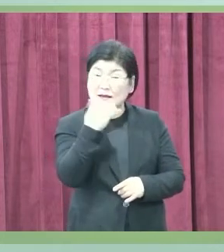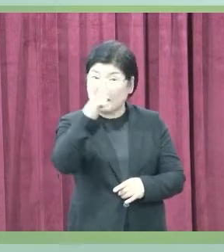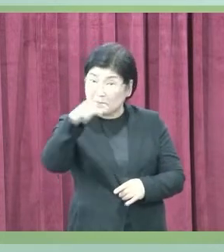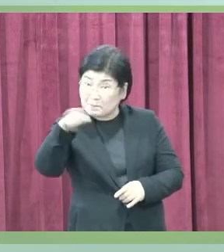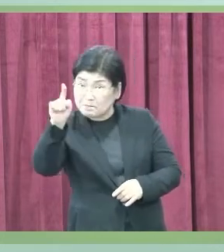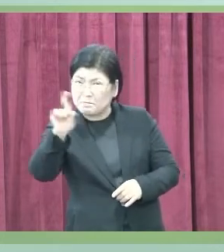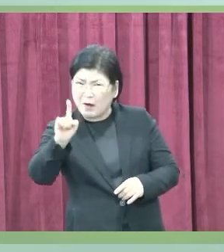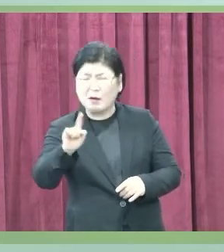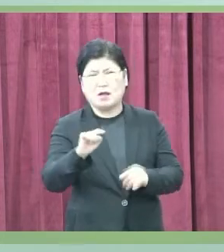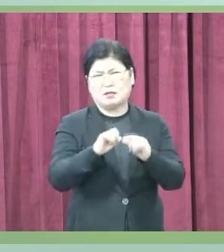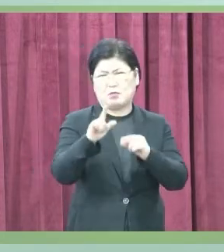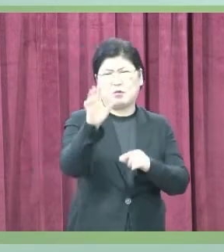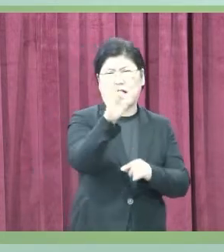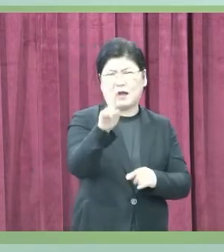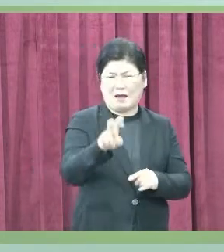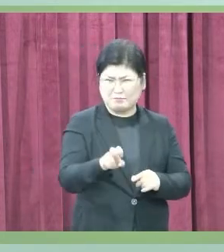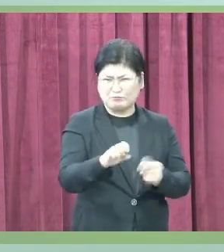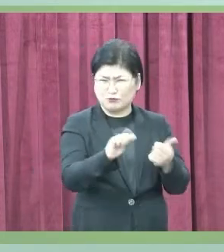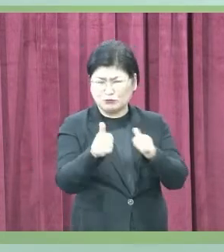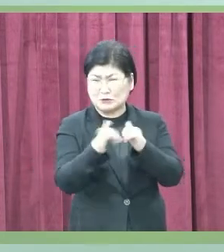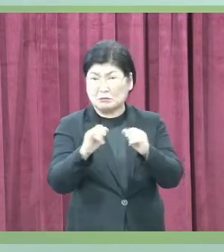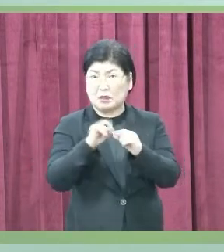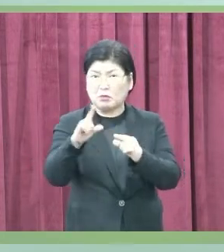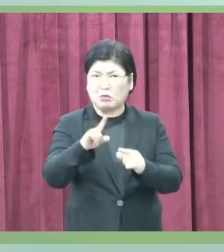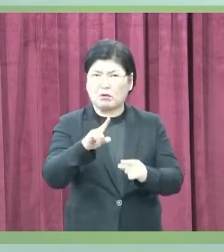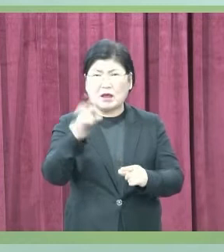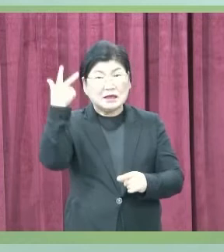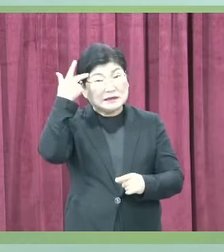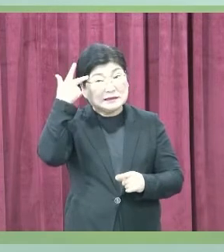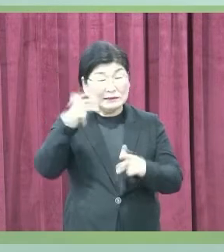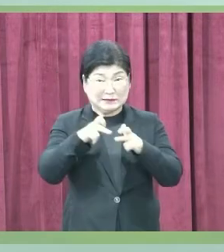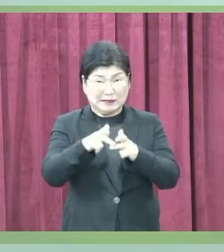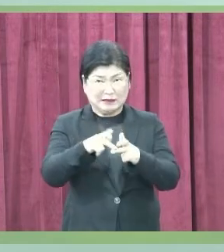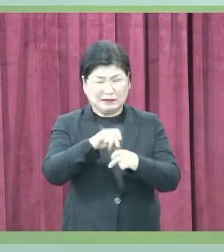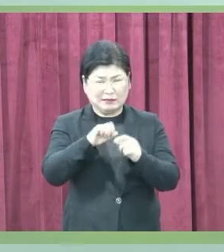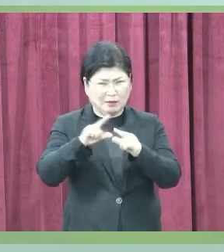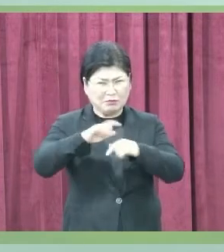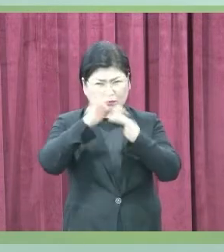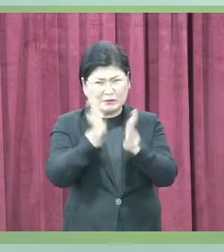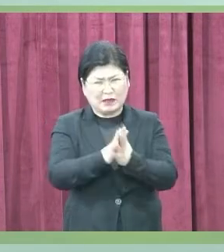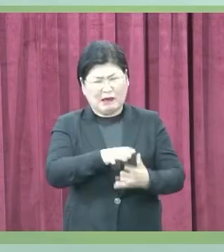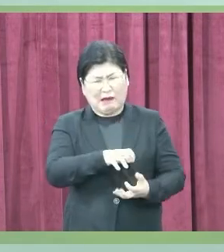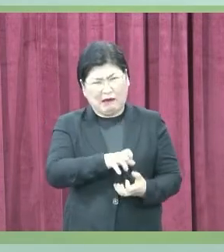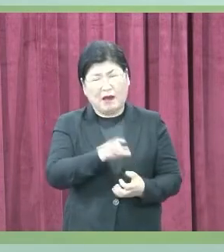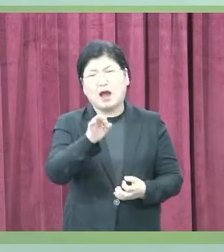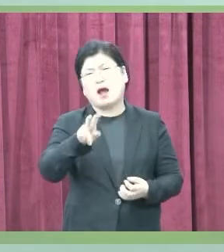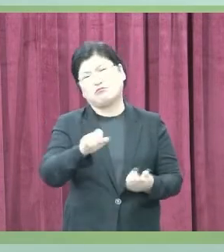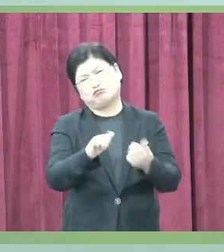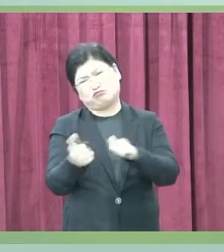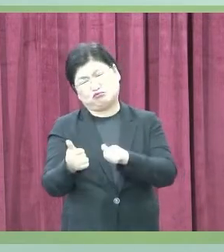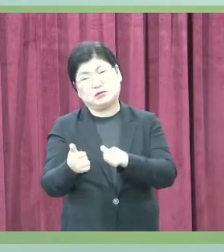암으로 인한 사망률 1위가 위암이에요. 지적장애가. 그래서 제가 빨갛게 표시를 좀 해놨고요. 그